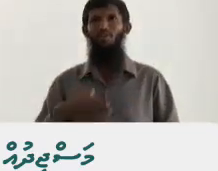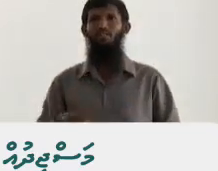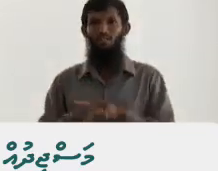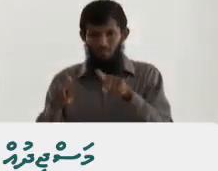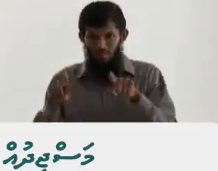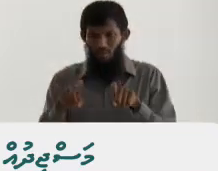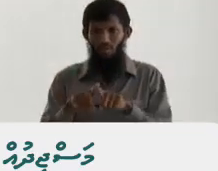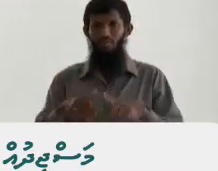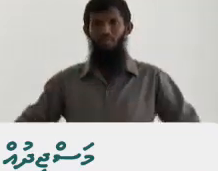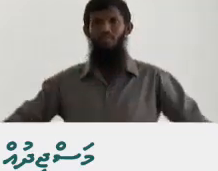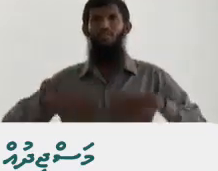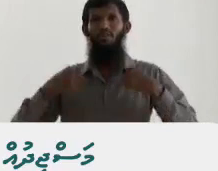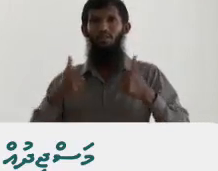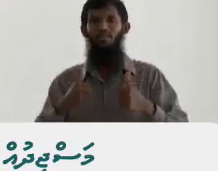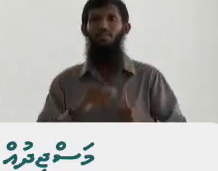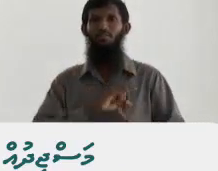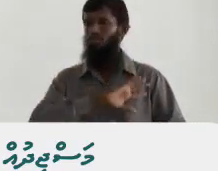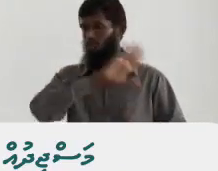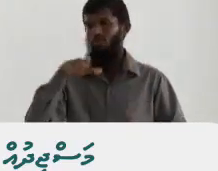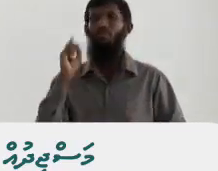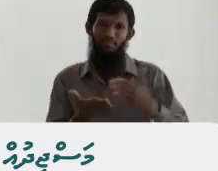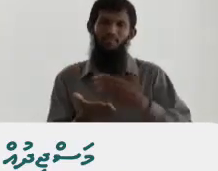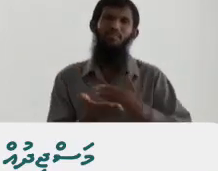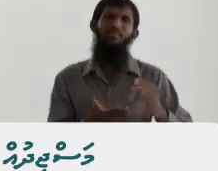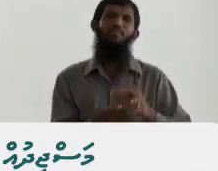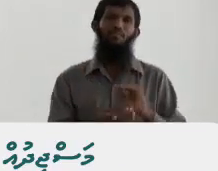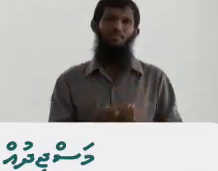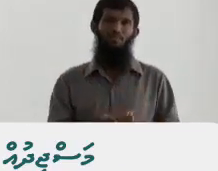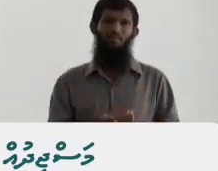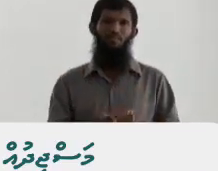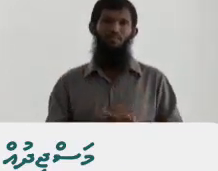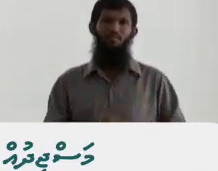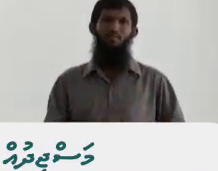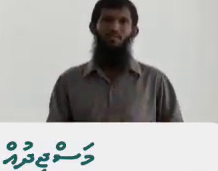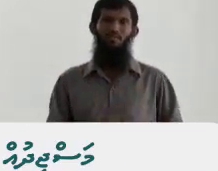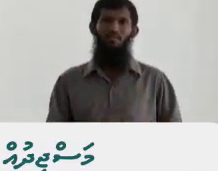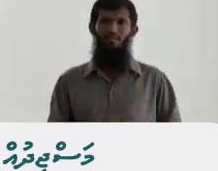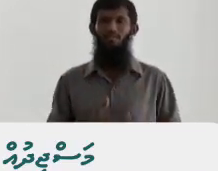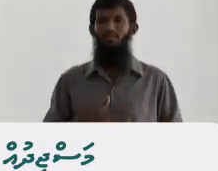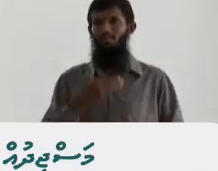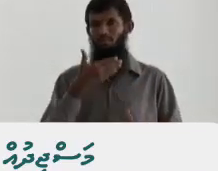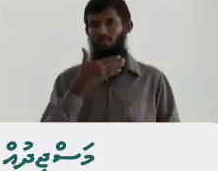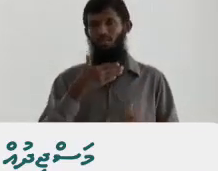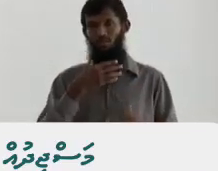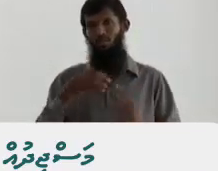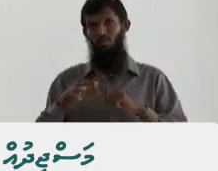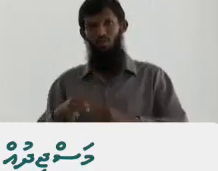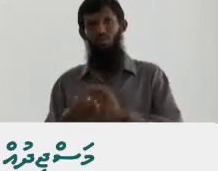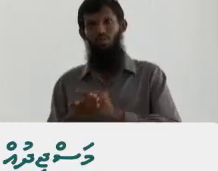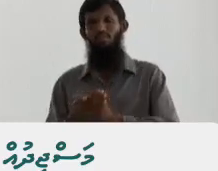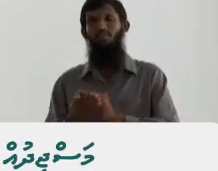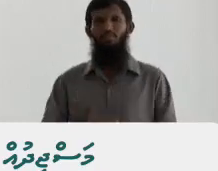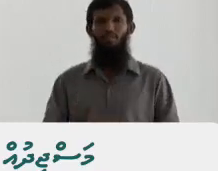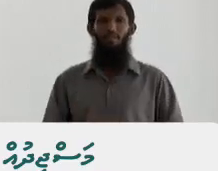طاهركم ما ان الله وحي كربا فاوي فيه رجال يحبون ان يتطهروا